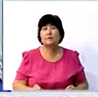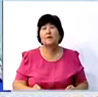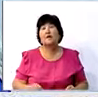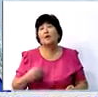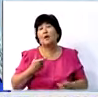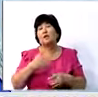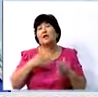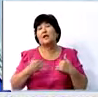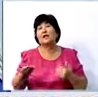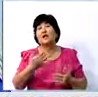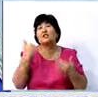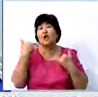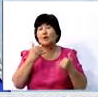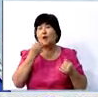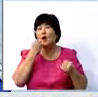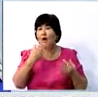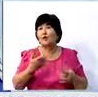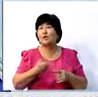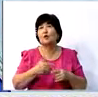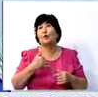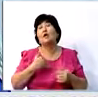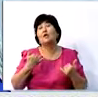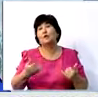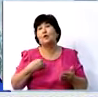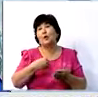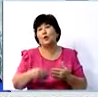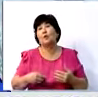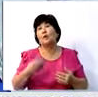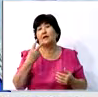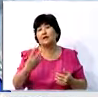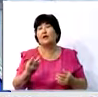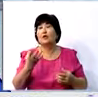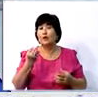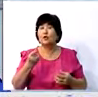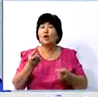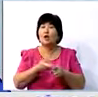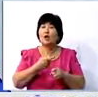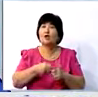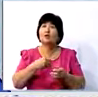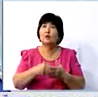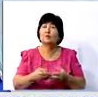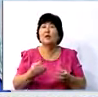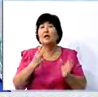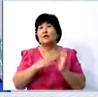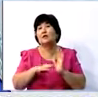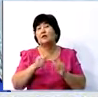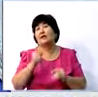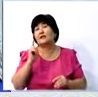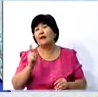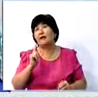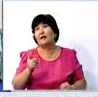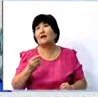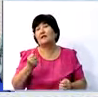Я очень рада нашим дыням. Хорошие они у нас. Сегодня купила парочку. Еще и картофель приобрела по 90 тенге за